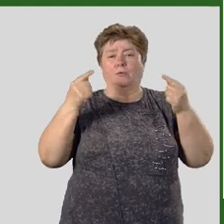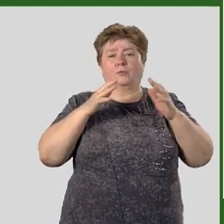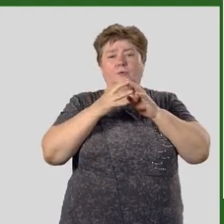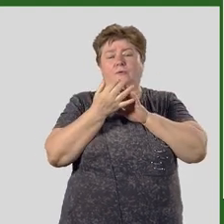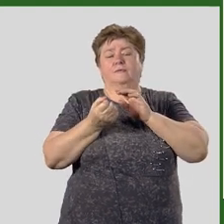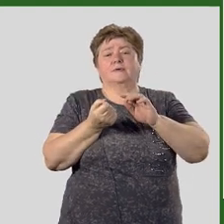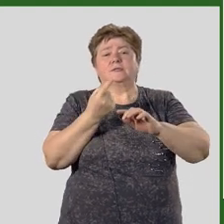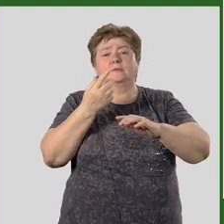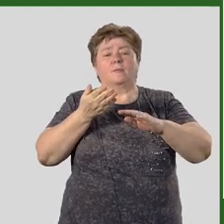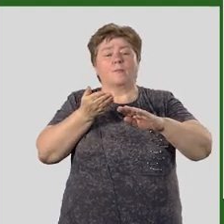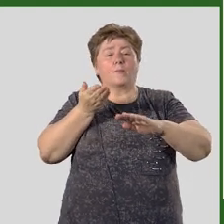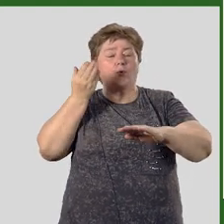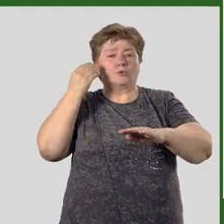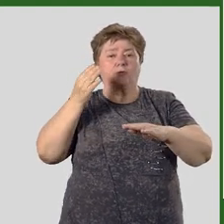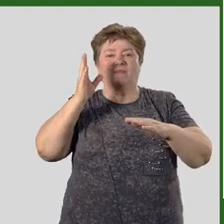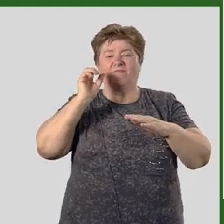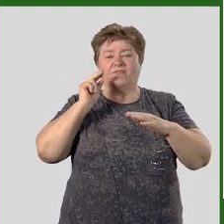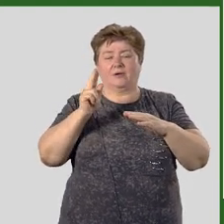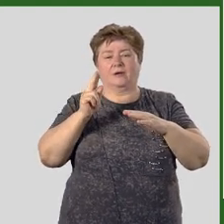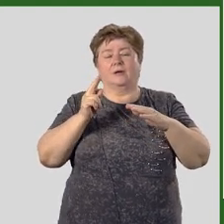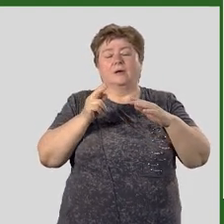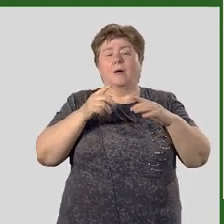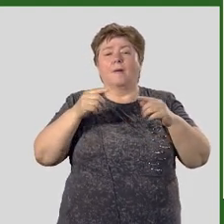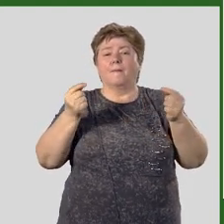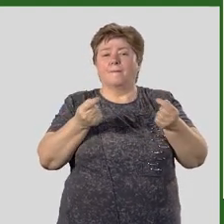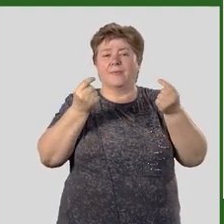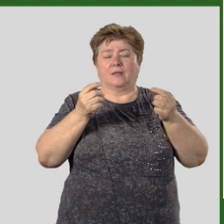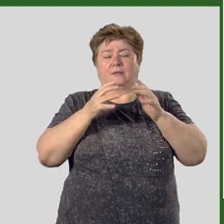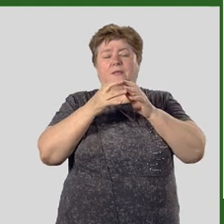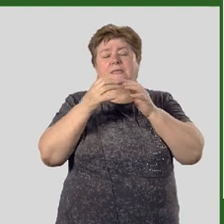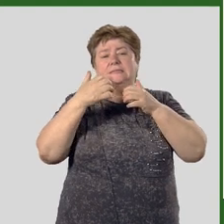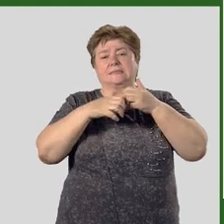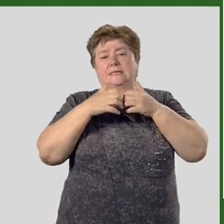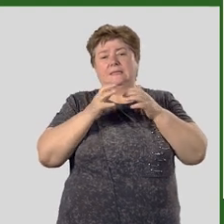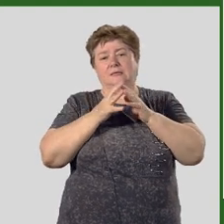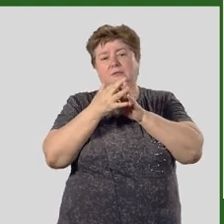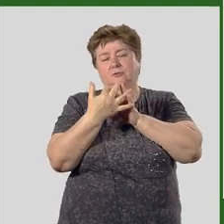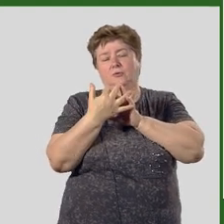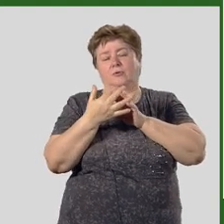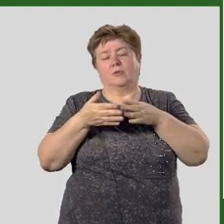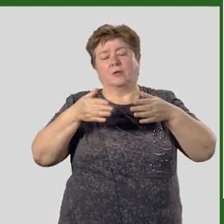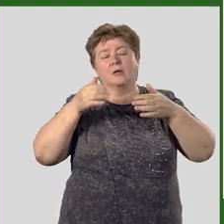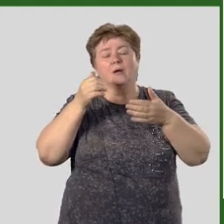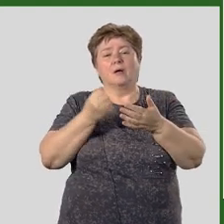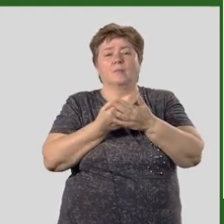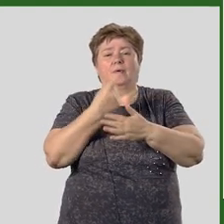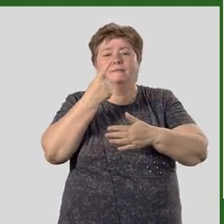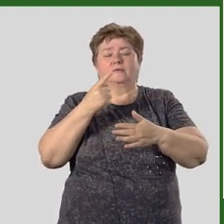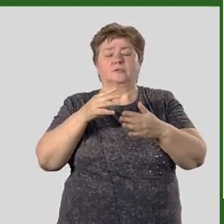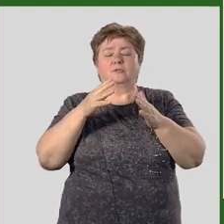села, возникшие в прошлом веке, мелкие и средние села, основанные